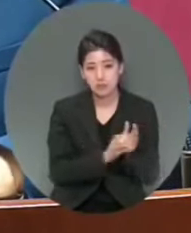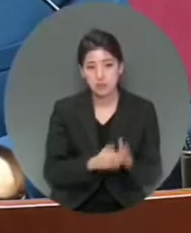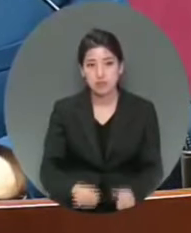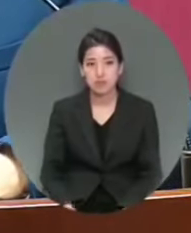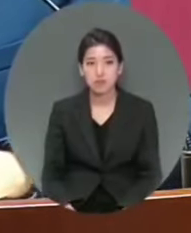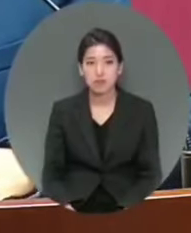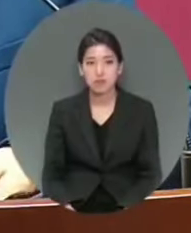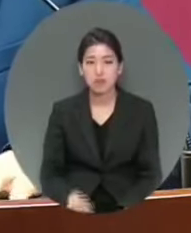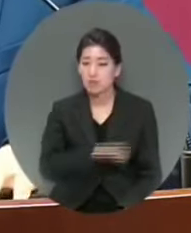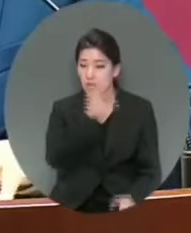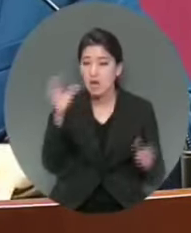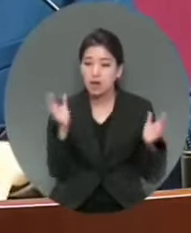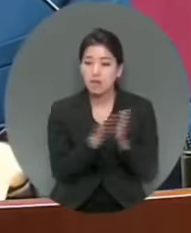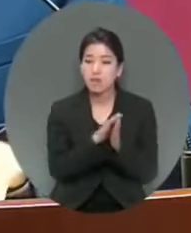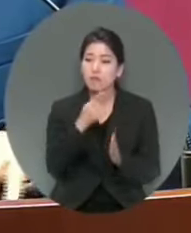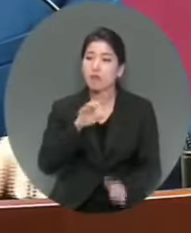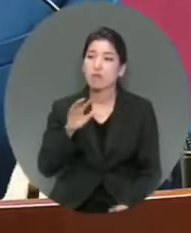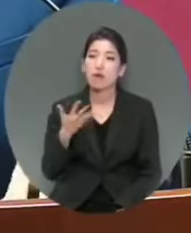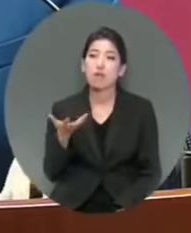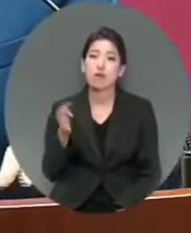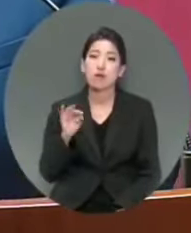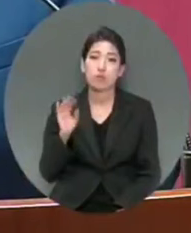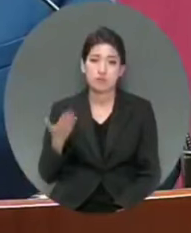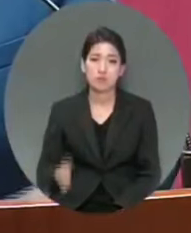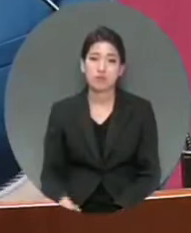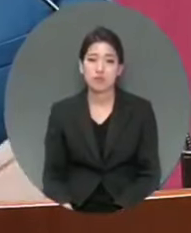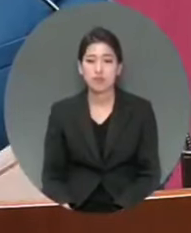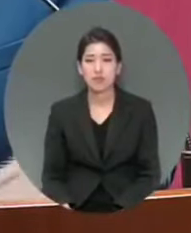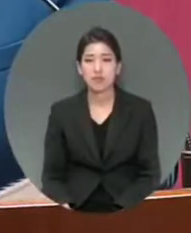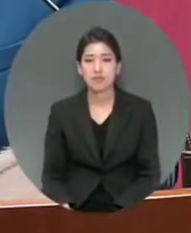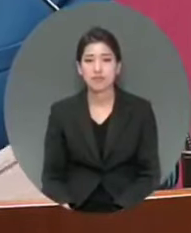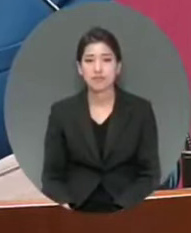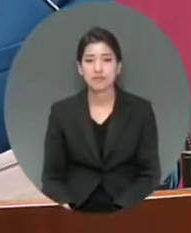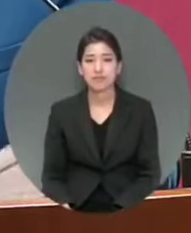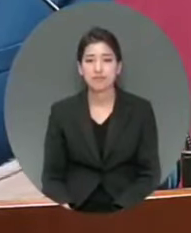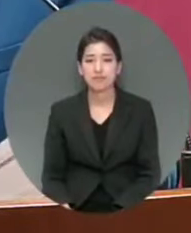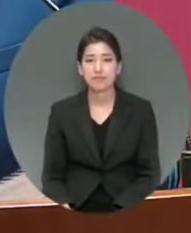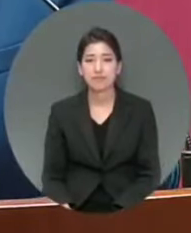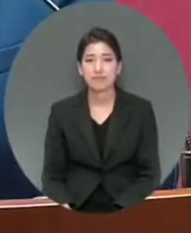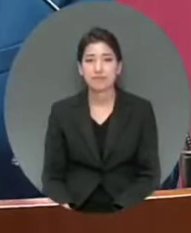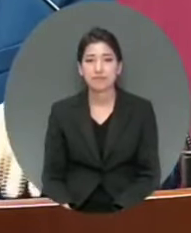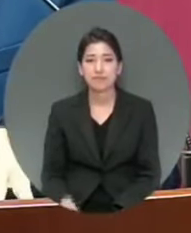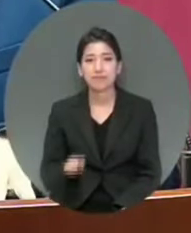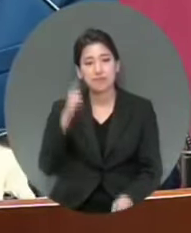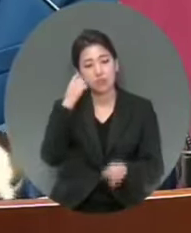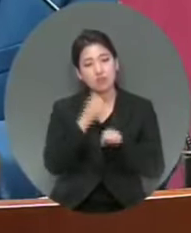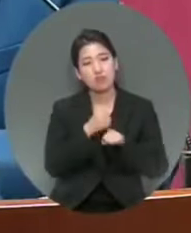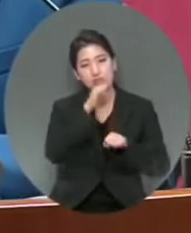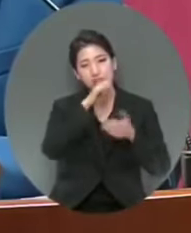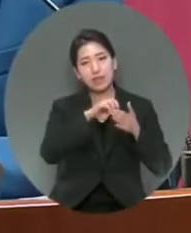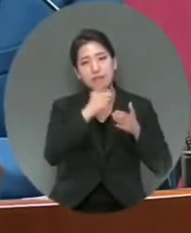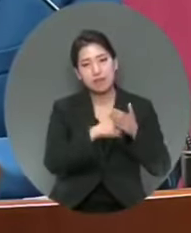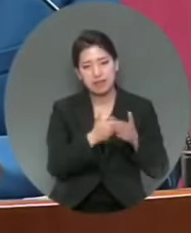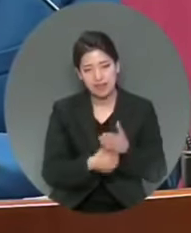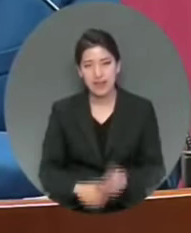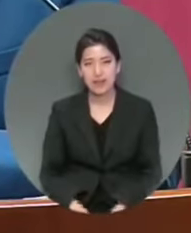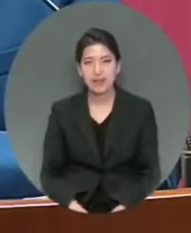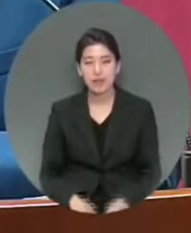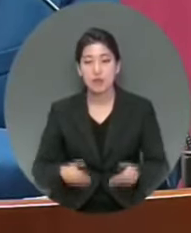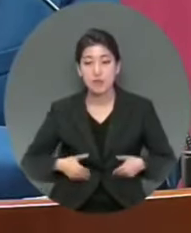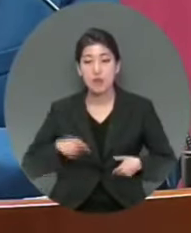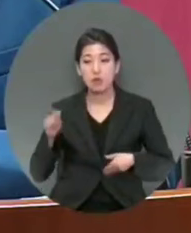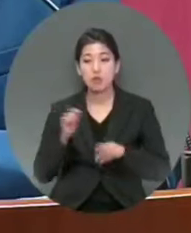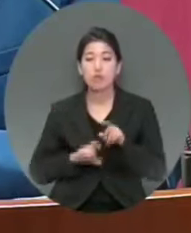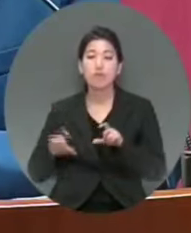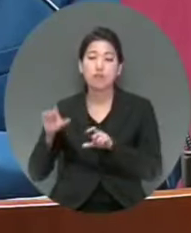약 1800억 정도 된다. 우선 이런 취지에서 R&D 예산을 줄였다. 그리고 필요한 예산은 또 부분은